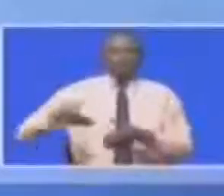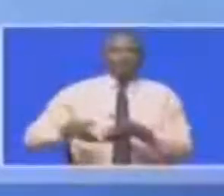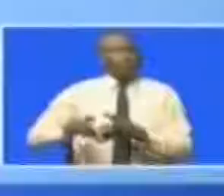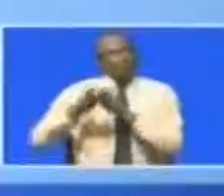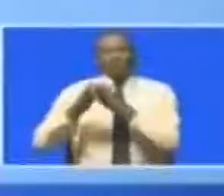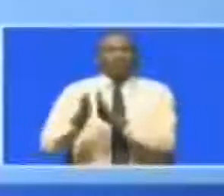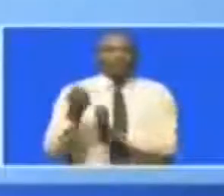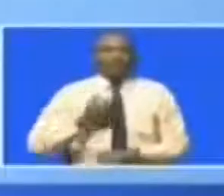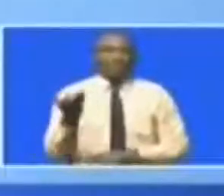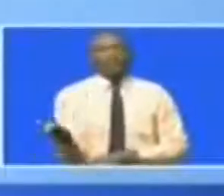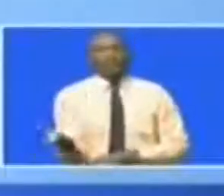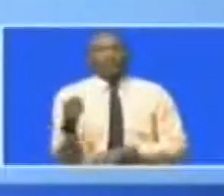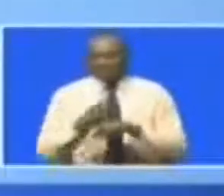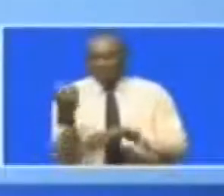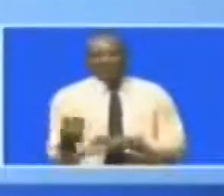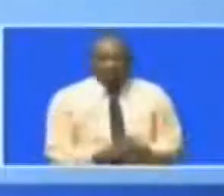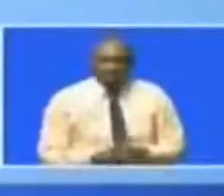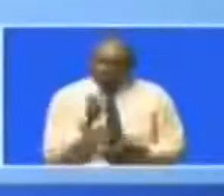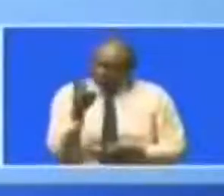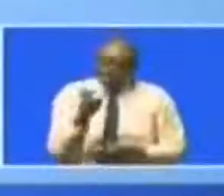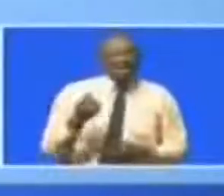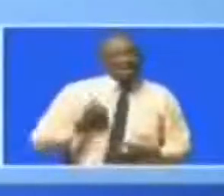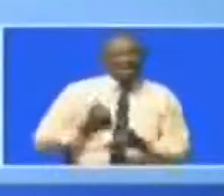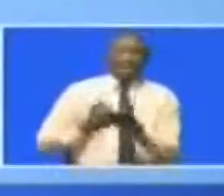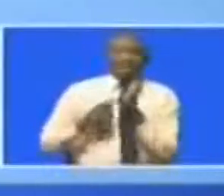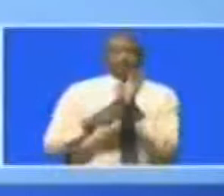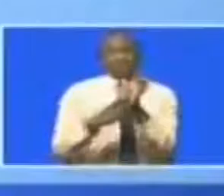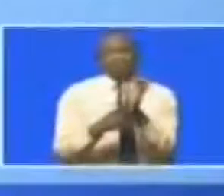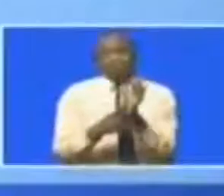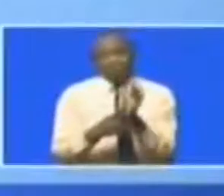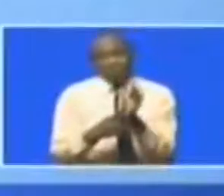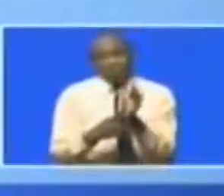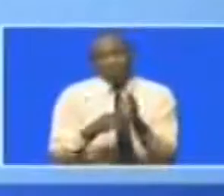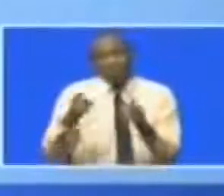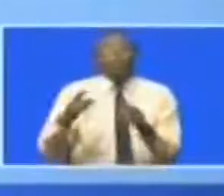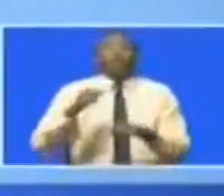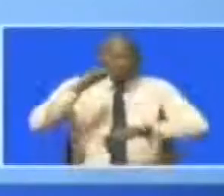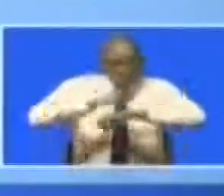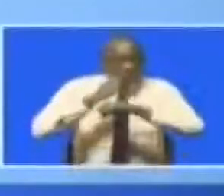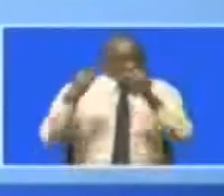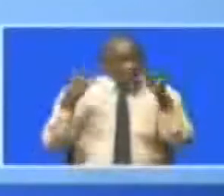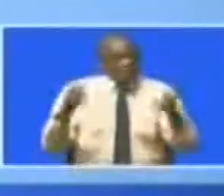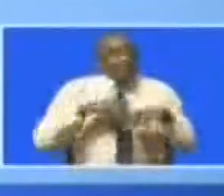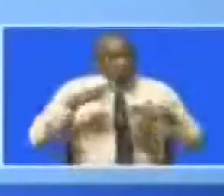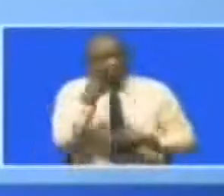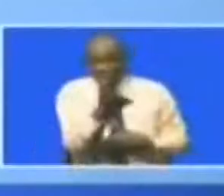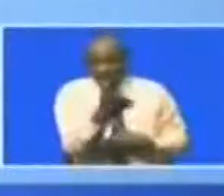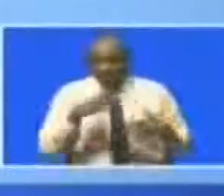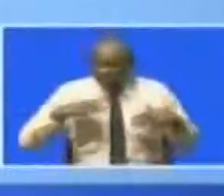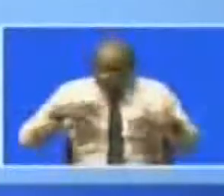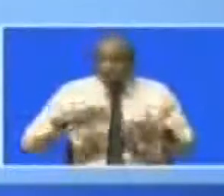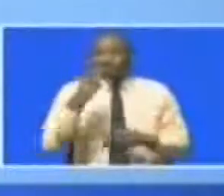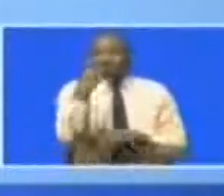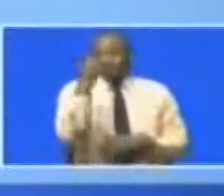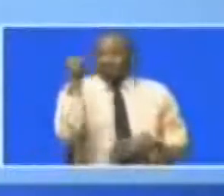unaona wasichana ndio ambao katika, tukisema kama katika shule za Samburu, only